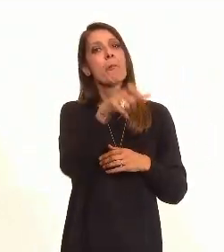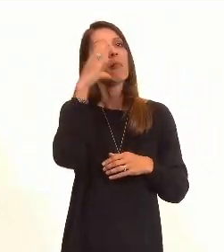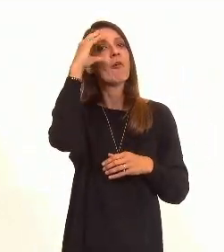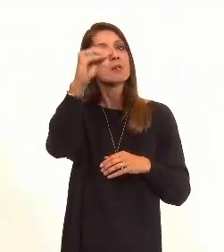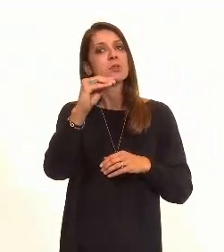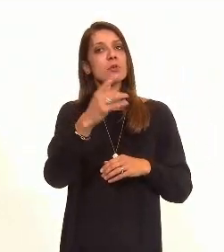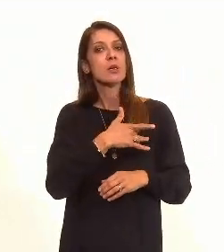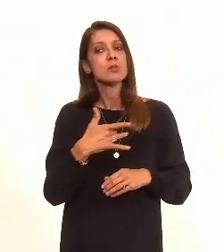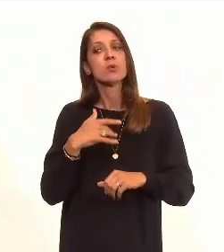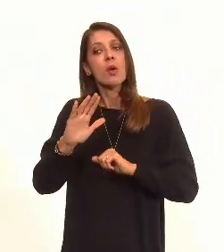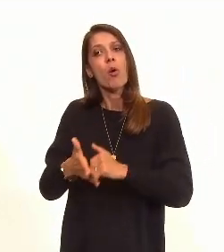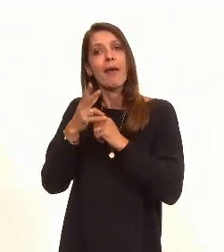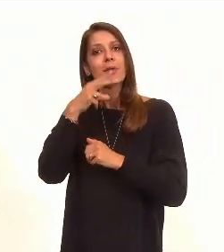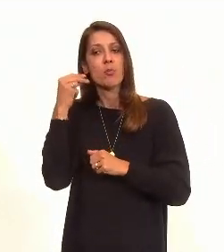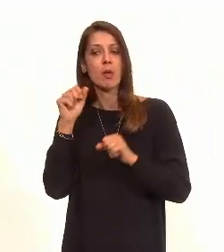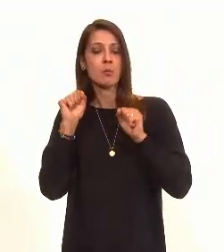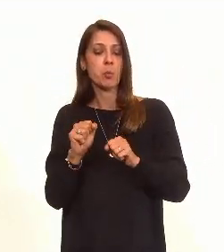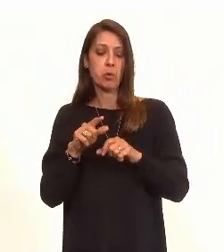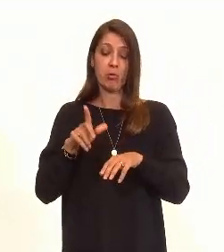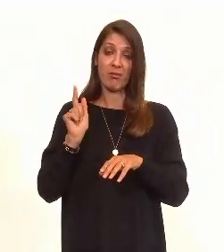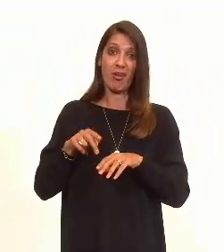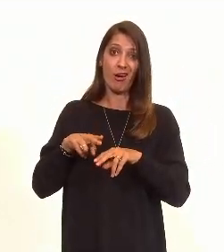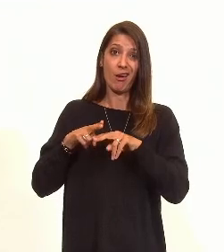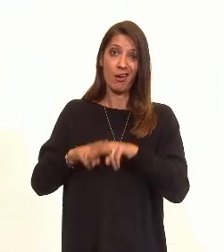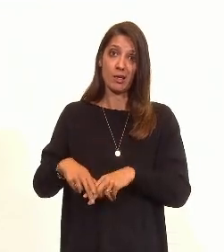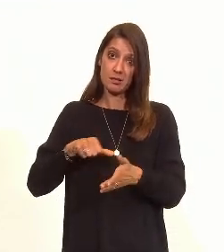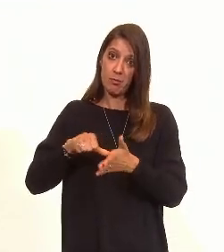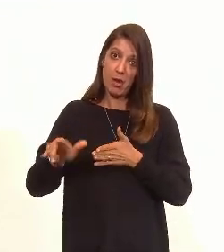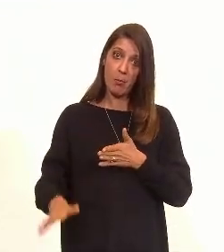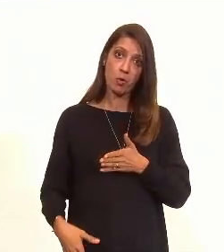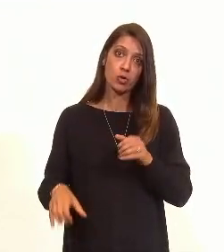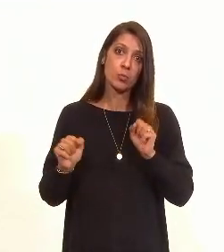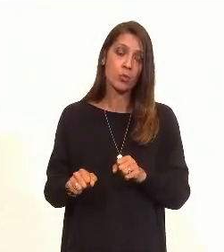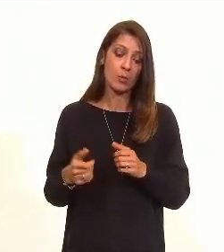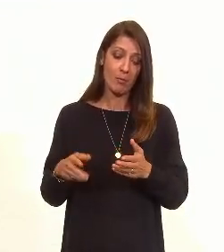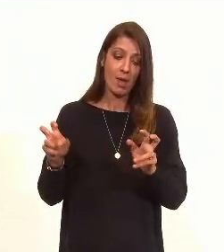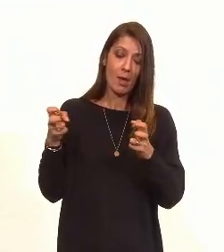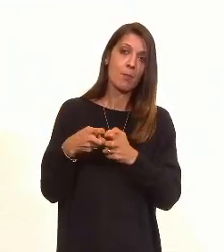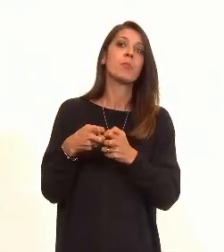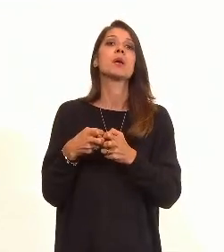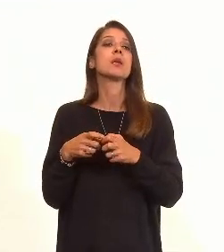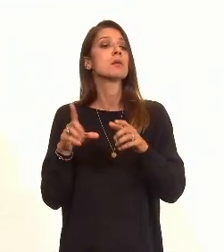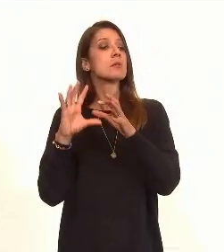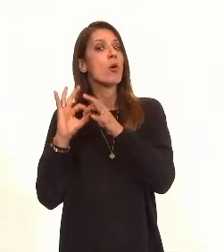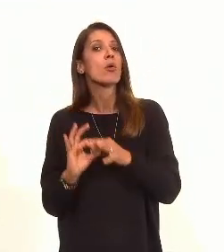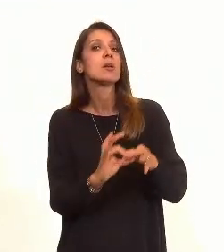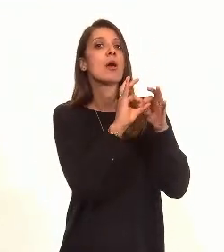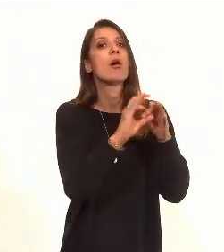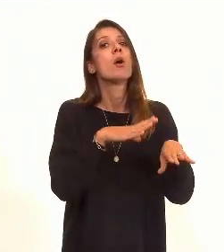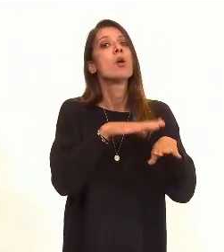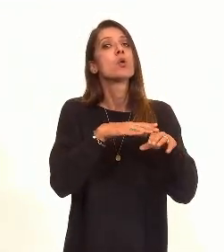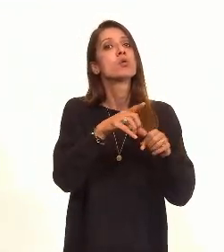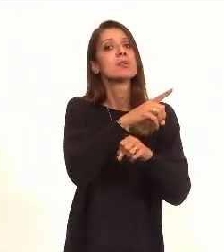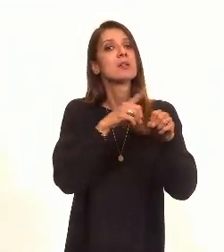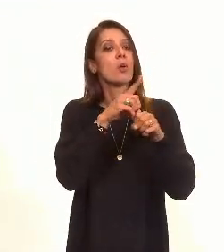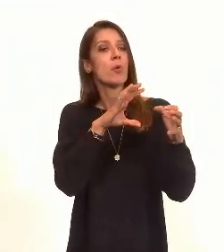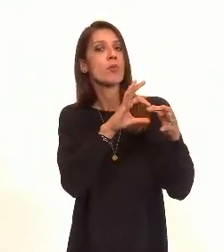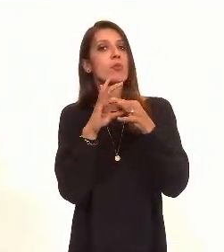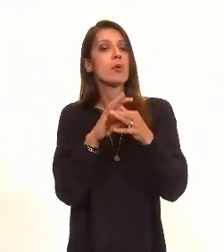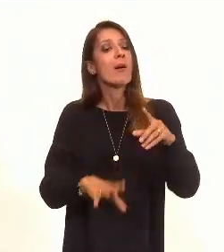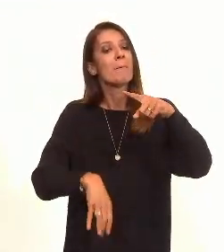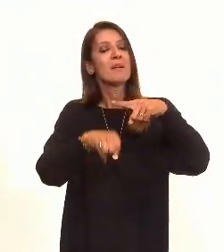qui va être mobilisé. Mais si ce prix il est aligné avec le montant pris en charge par le conseil départemental. La PCH,